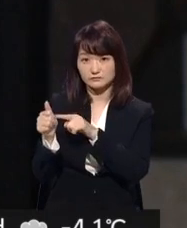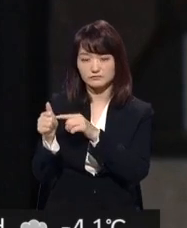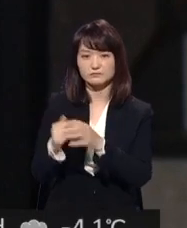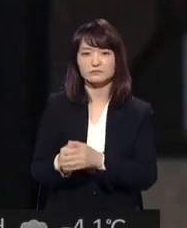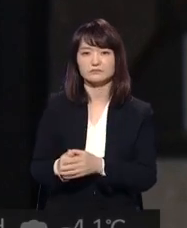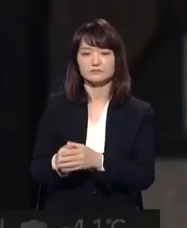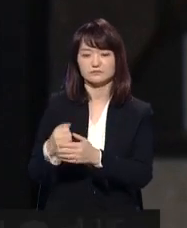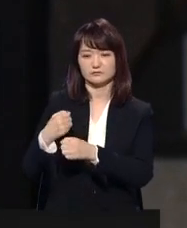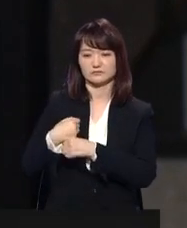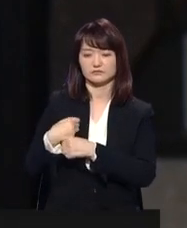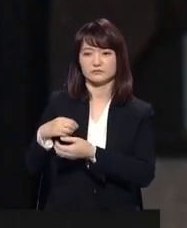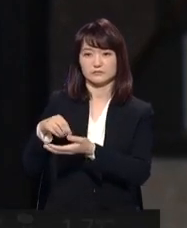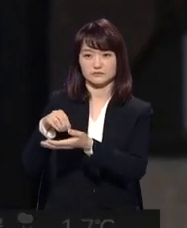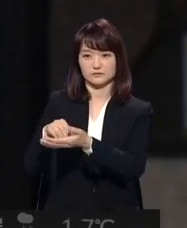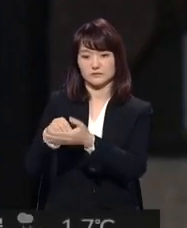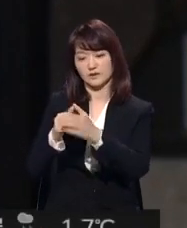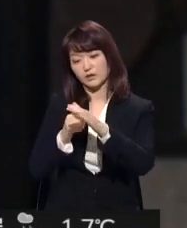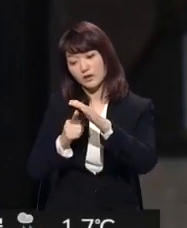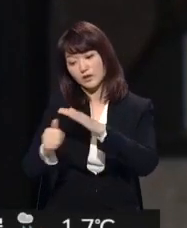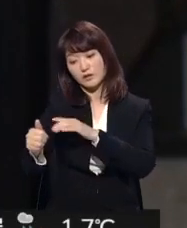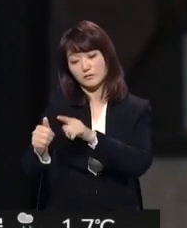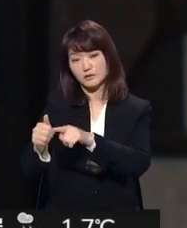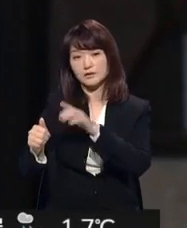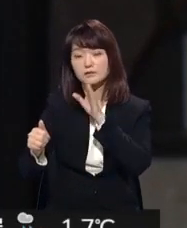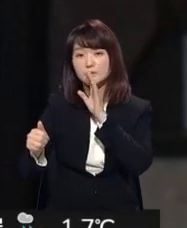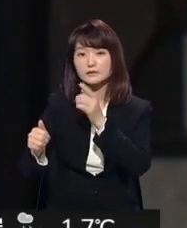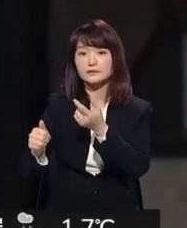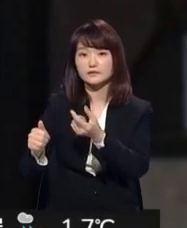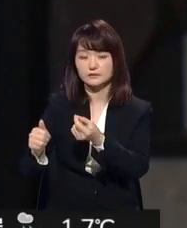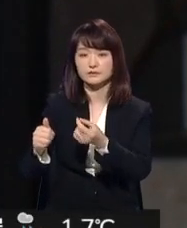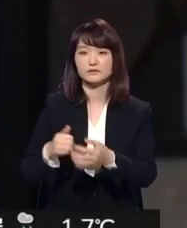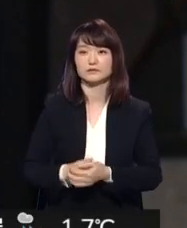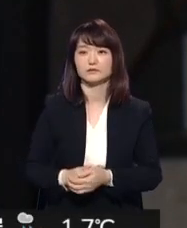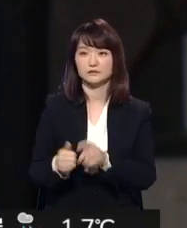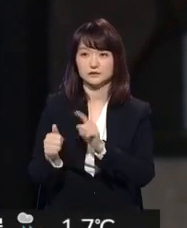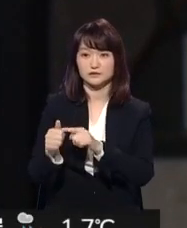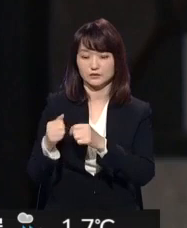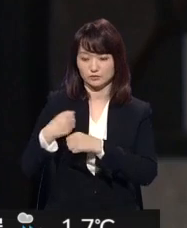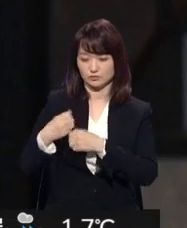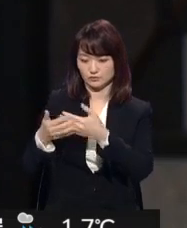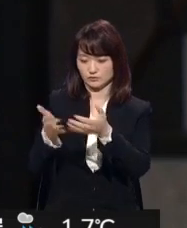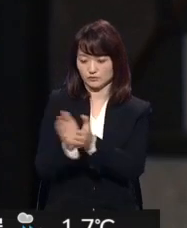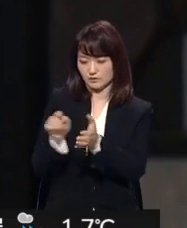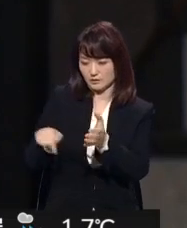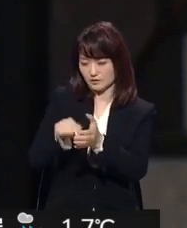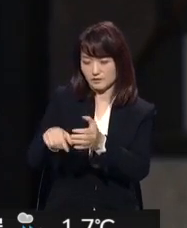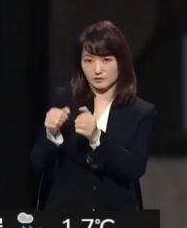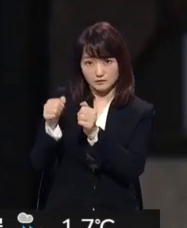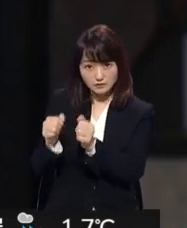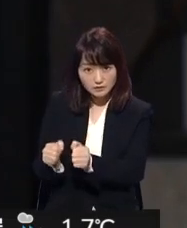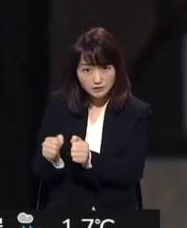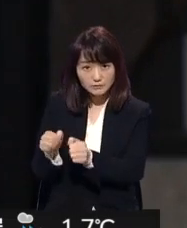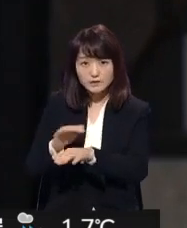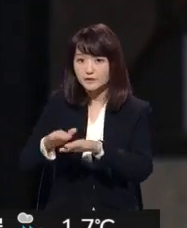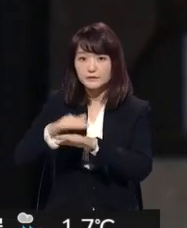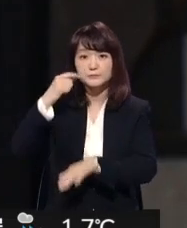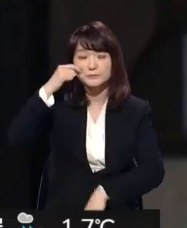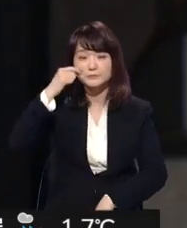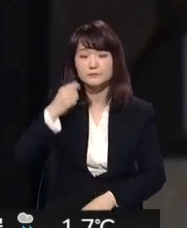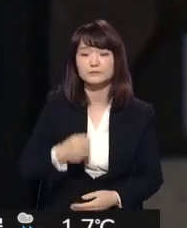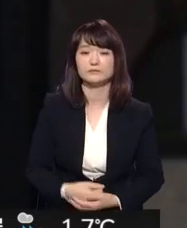형식을 통해서 영외로 나온 것은 확실해요 만약에 그 사람이 안에 있었다라고 하면 완벽한 알리바이가 성립이